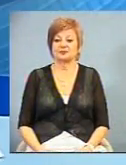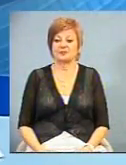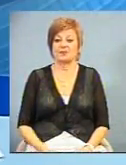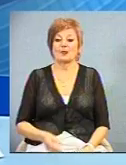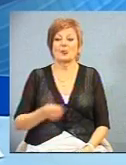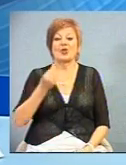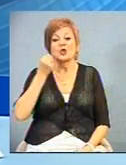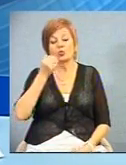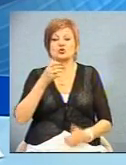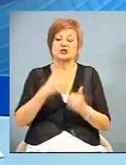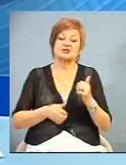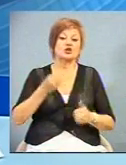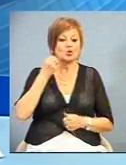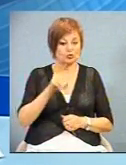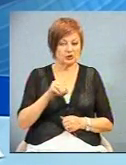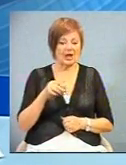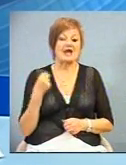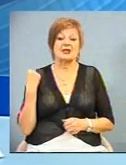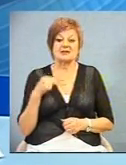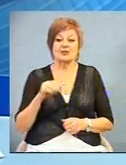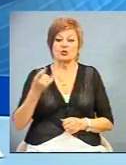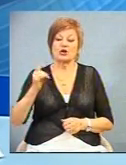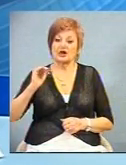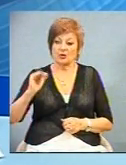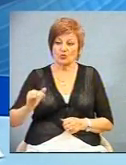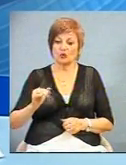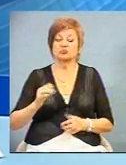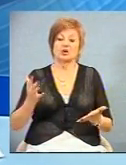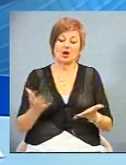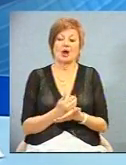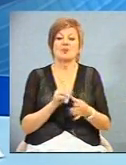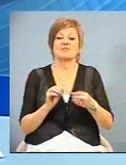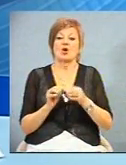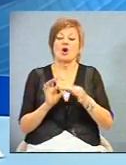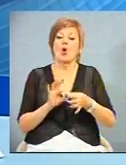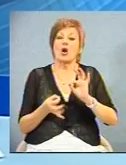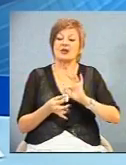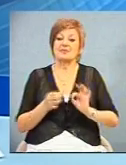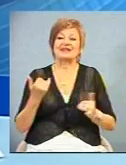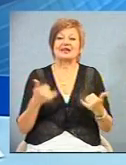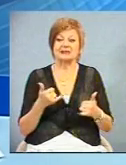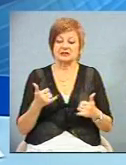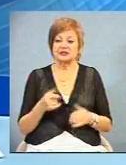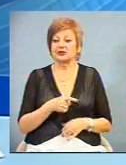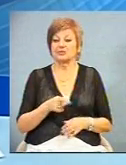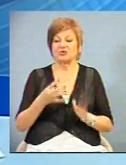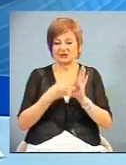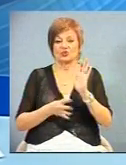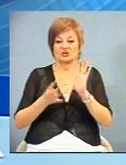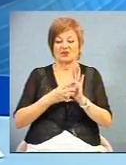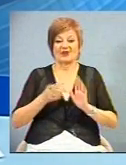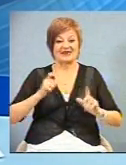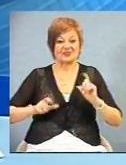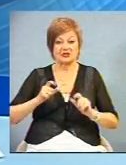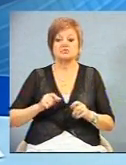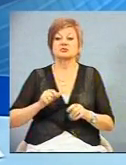Кращий серед кращих. Запорізький школяр привіз срібло міжнародної олімпіади з хімії. Випускник багатопрофільного ліцею номер 99